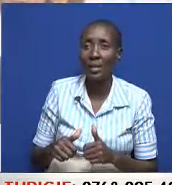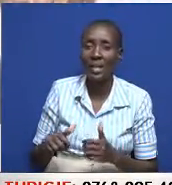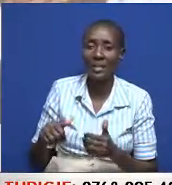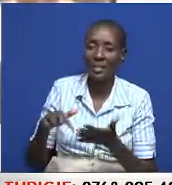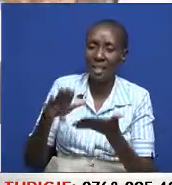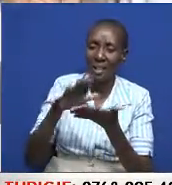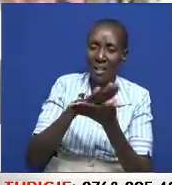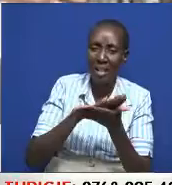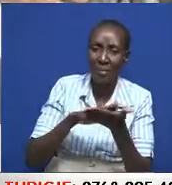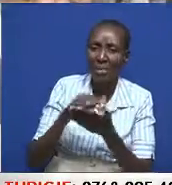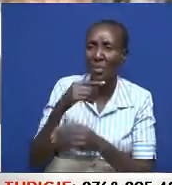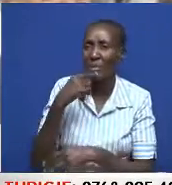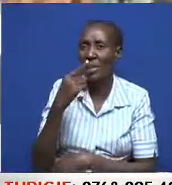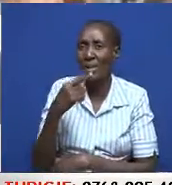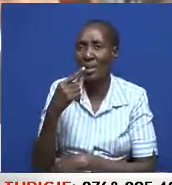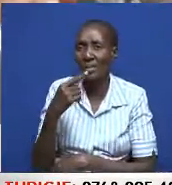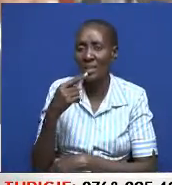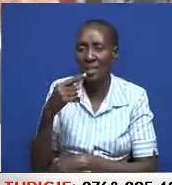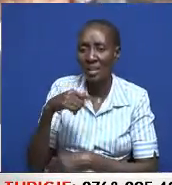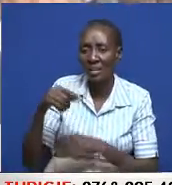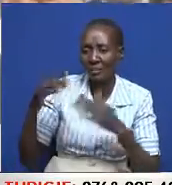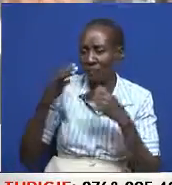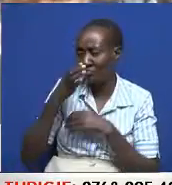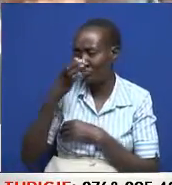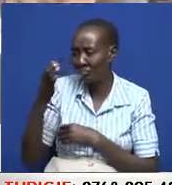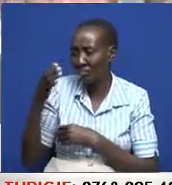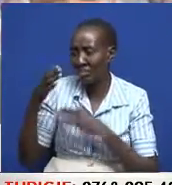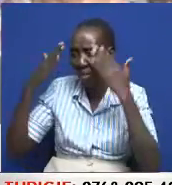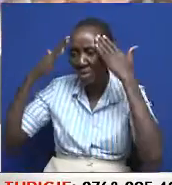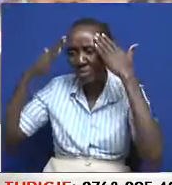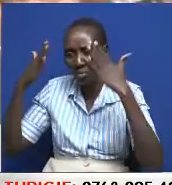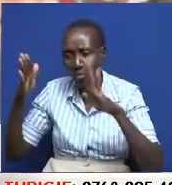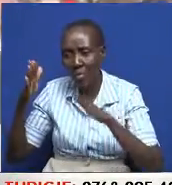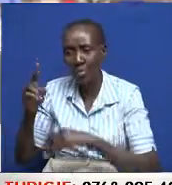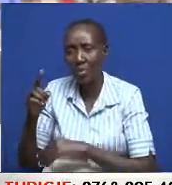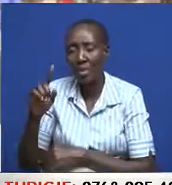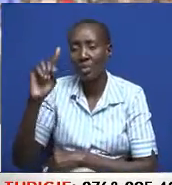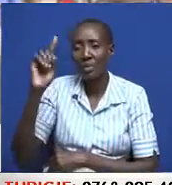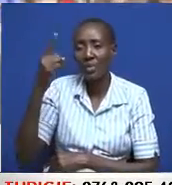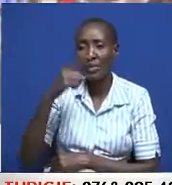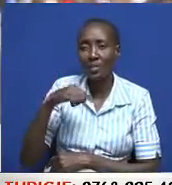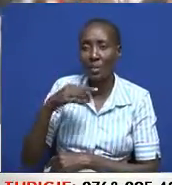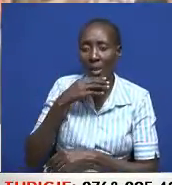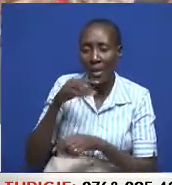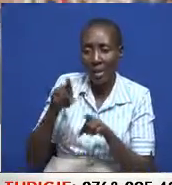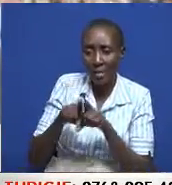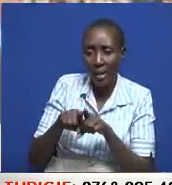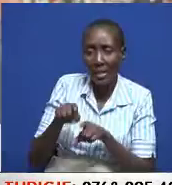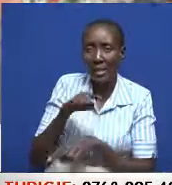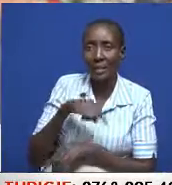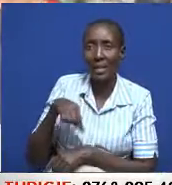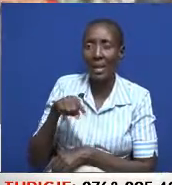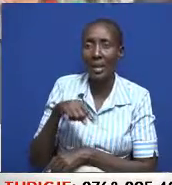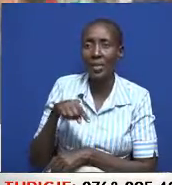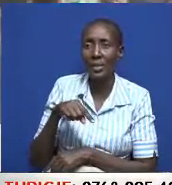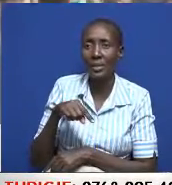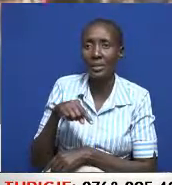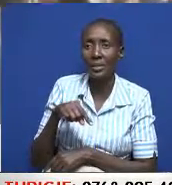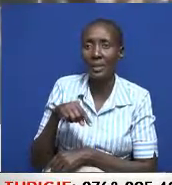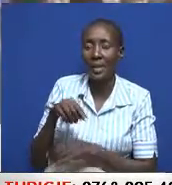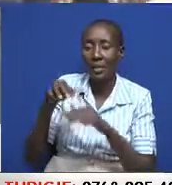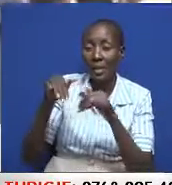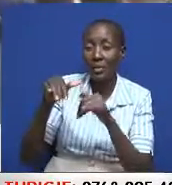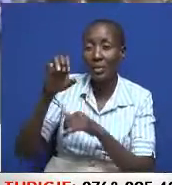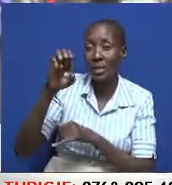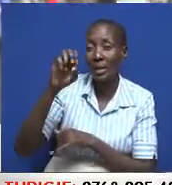ambayo tunasema nyinyi mchulikani. Kwa hivyo tungetaka jambo la kwanza wale wa ndugu zetu ambao iko sehemu ile ya Embaput. Embaput